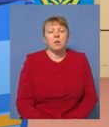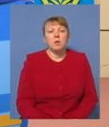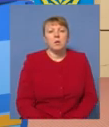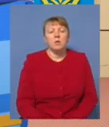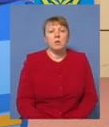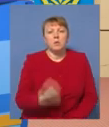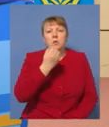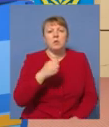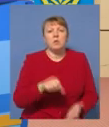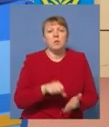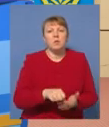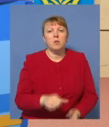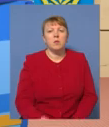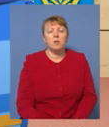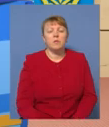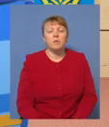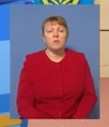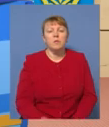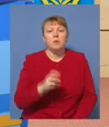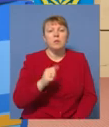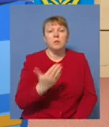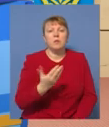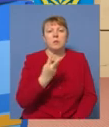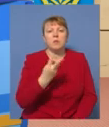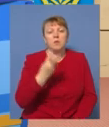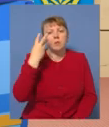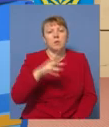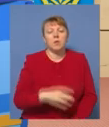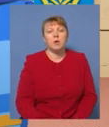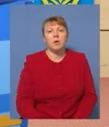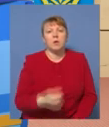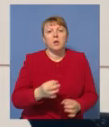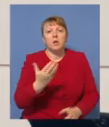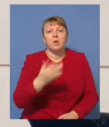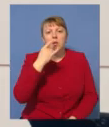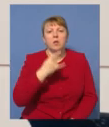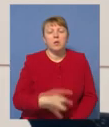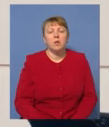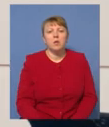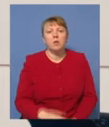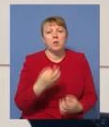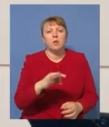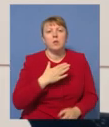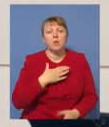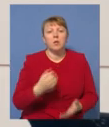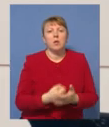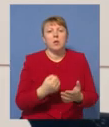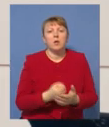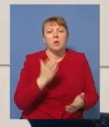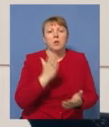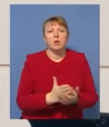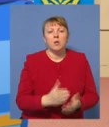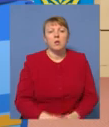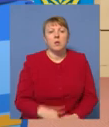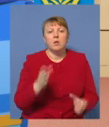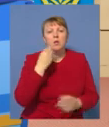нашей программе. Я думаю, что основная тематика трехзвен модель правосудия в Казахстане, она позволит у нас достигнуть главной цели – это